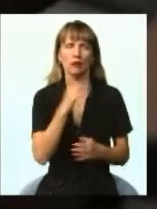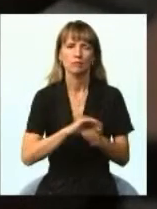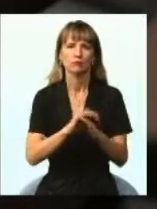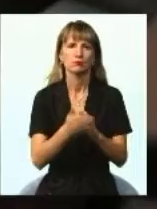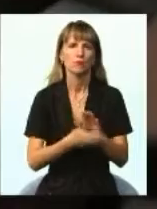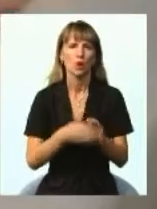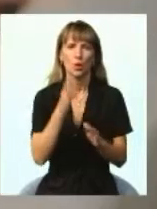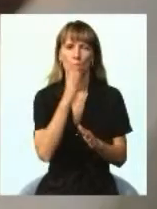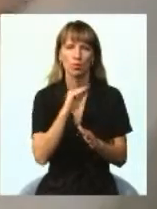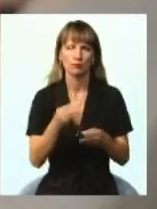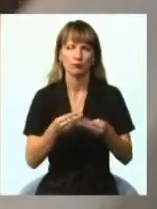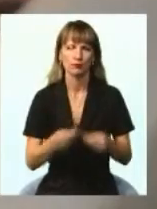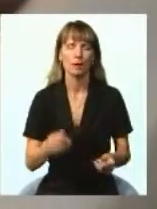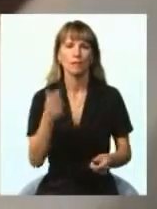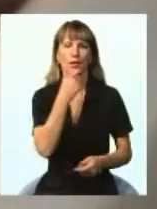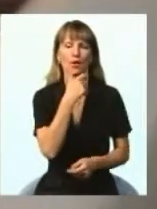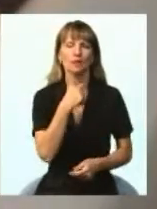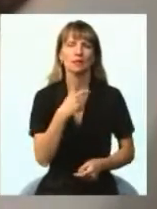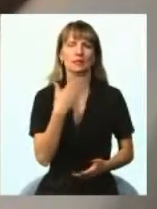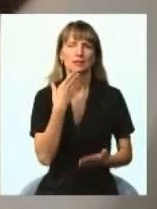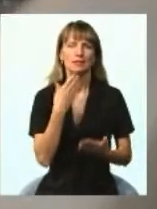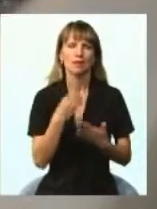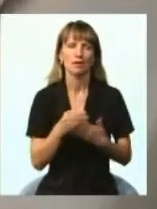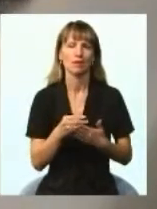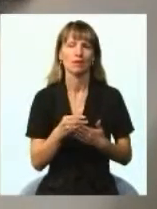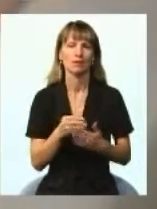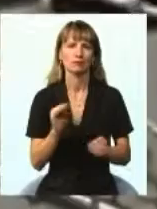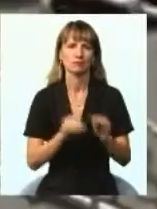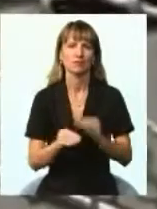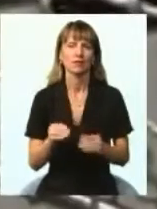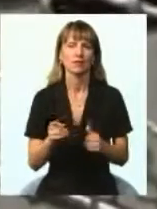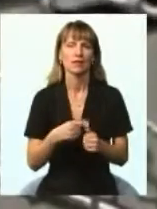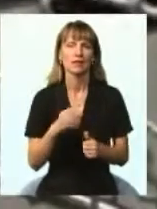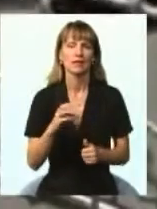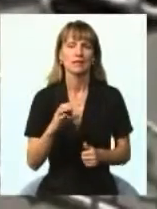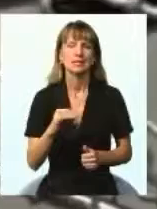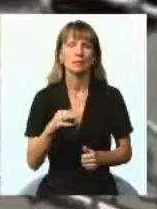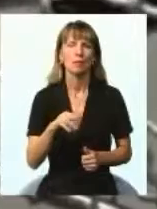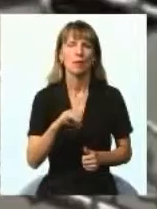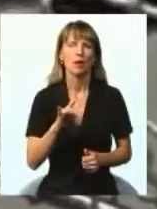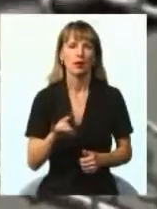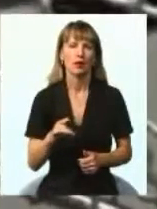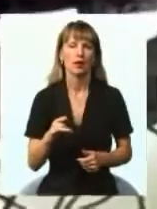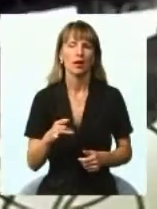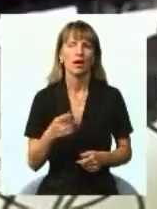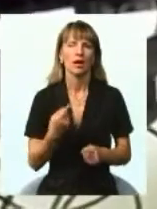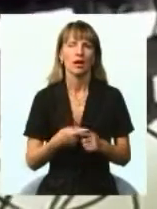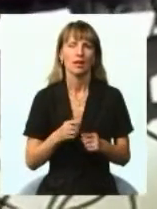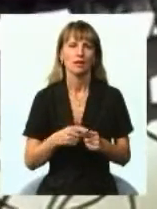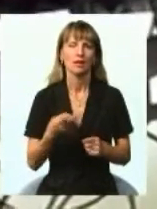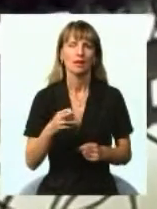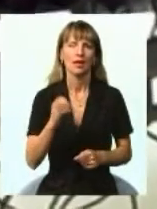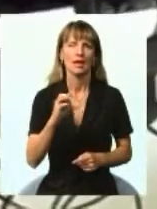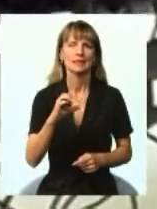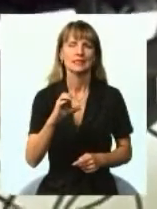встигала розтопити таке морозиво. Своє творіння винахідник назвав «Ескімо пай», що означає «пиріг для ескімоса». Але